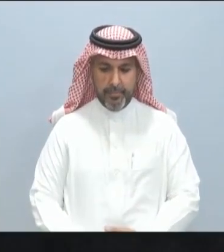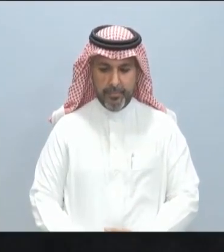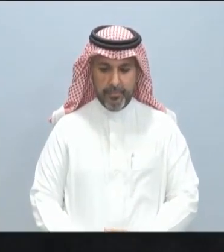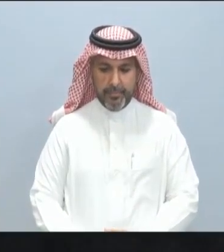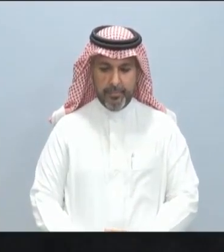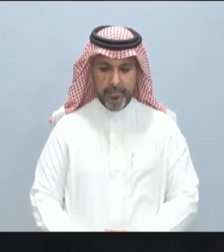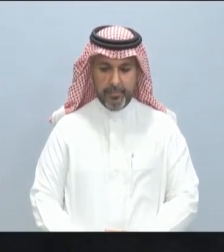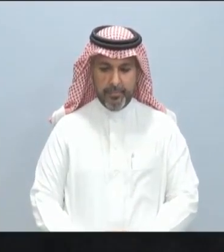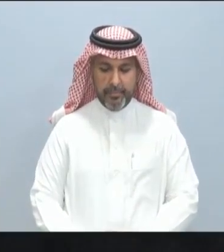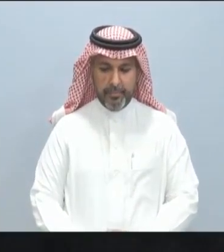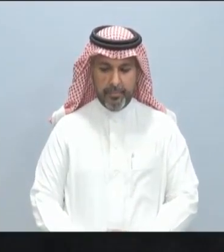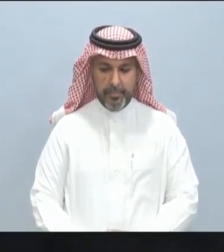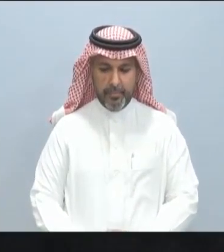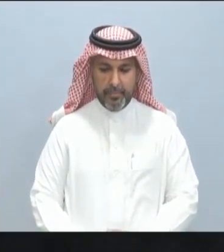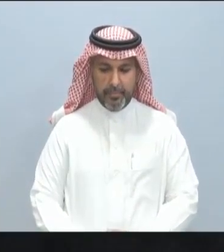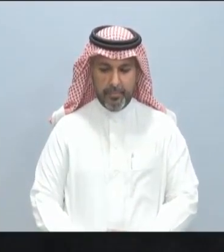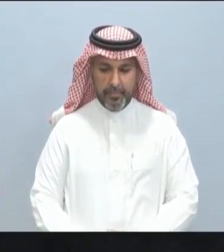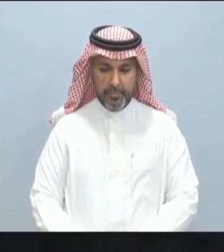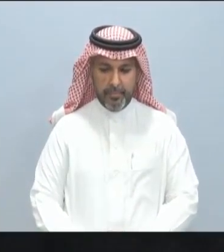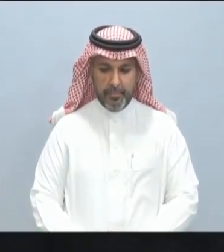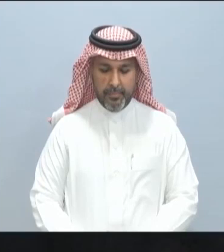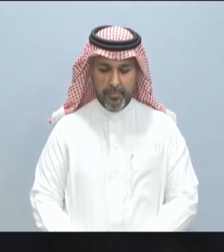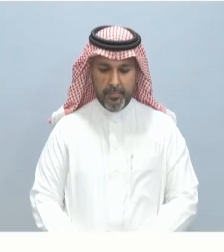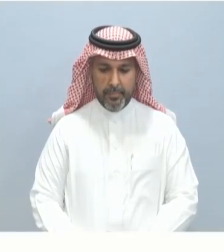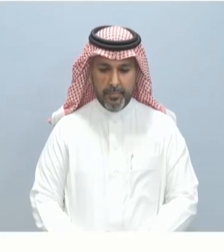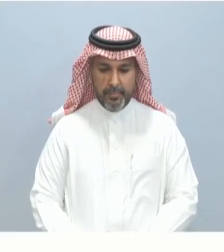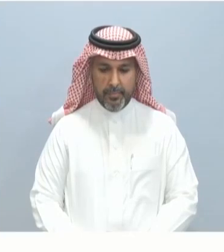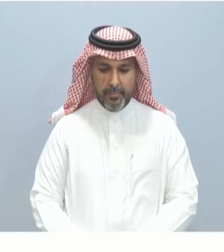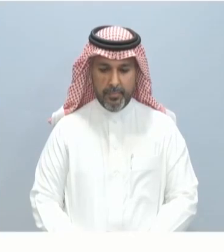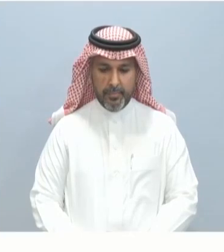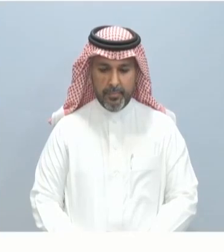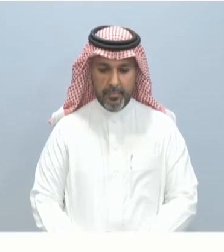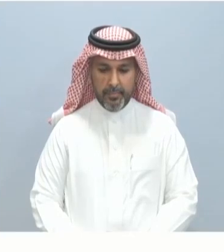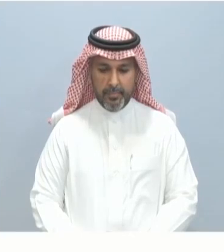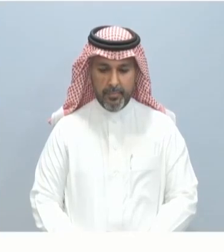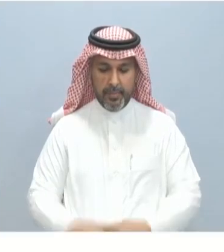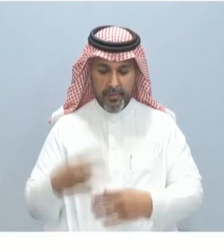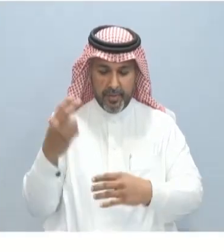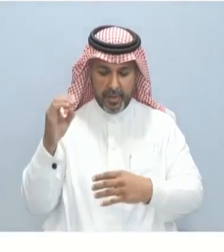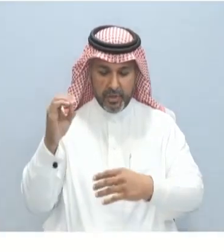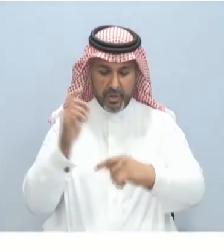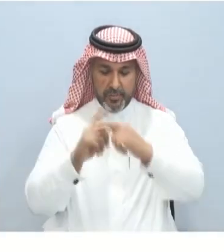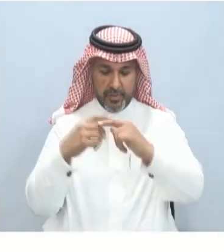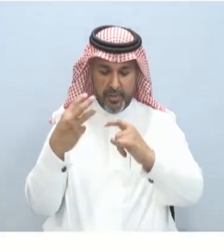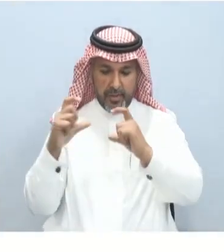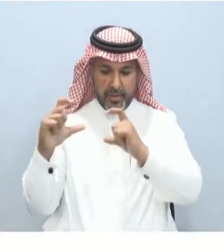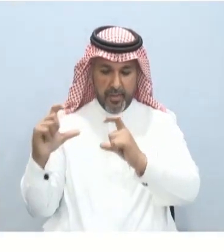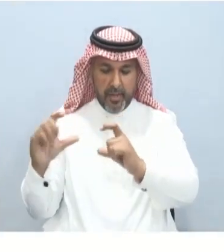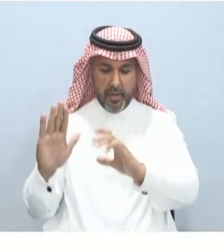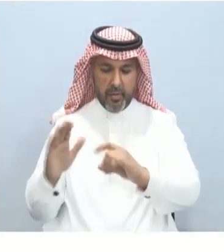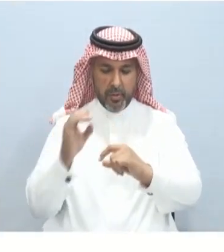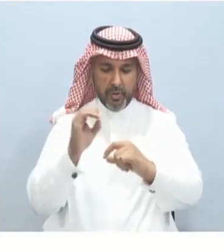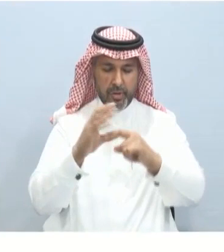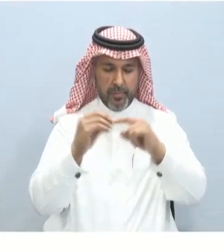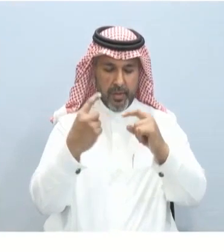استطيع تحليله بشكل اكثر فتصبح جيم ناقص واحد في جيم زائد واحد اضافه الى